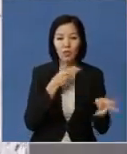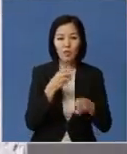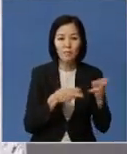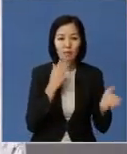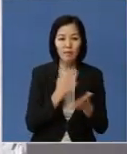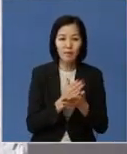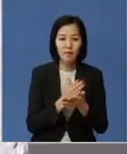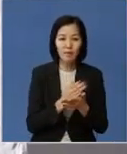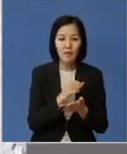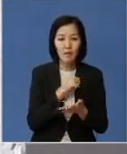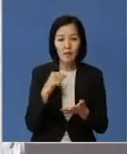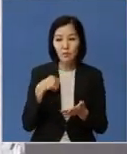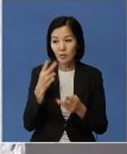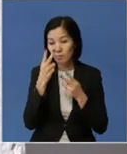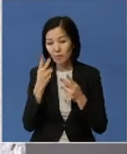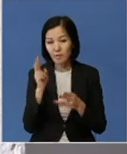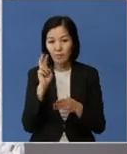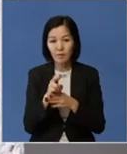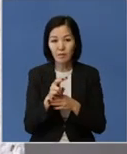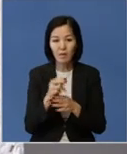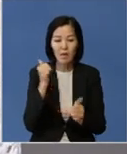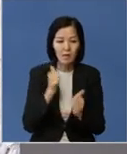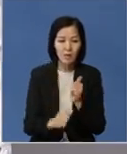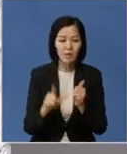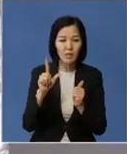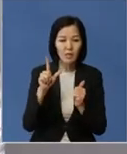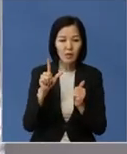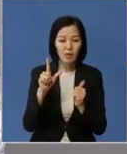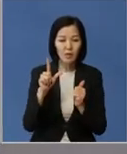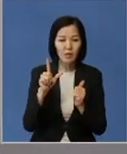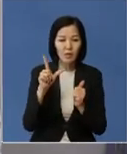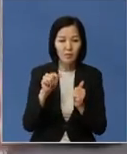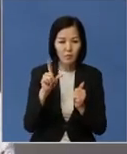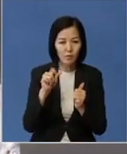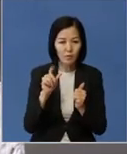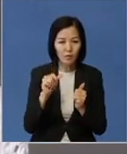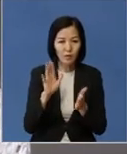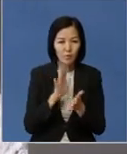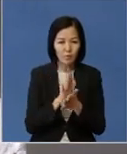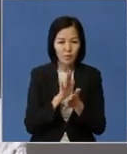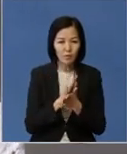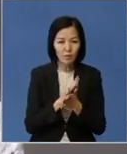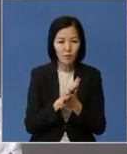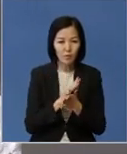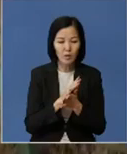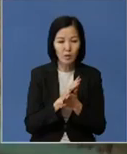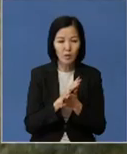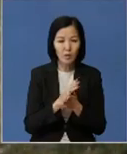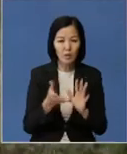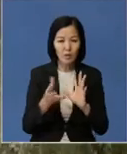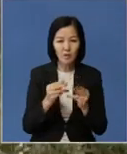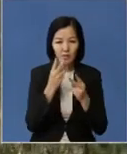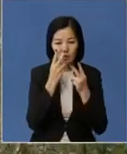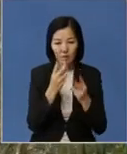Барып көрсеңіздер де болады. По понедельникам мусор шығарылмайды, по-моему. Но помимо этих мусорок, вот у нас третий микрорайон, двор в каком